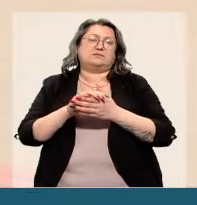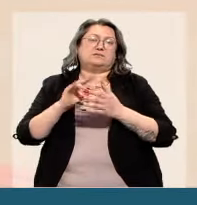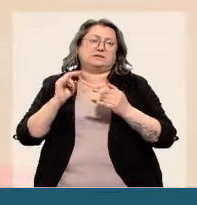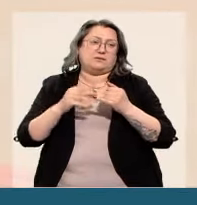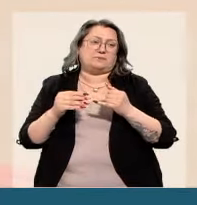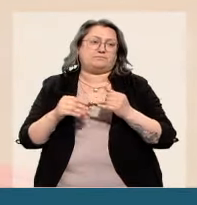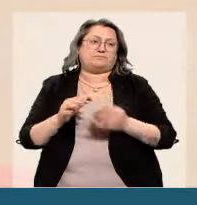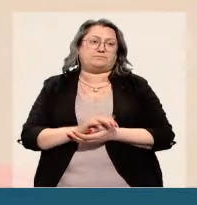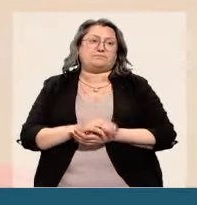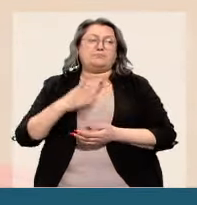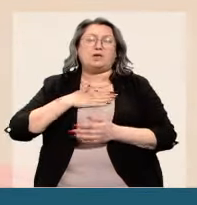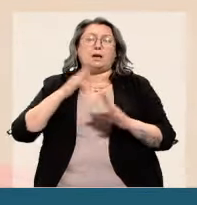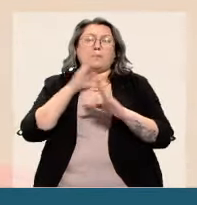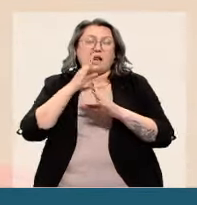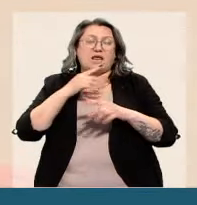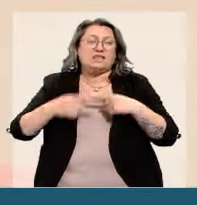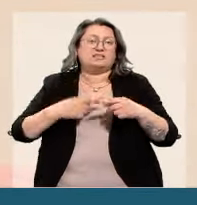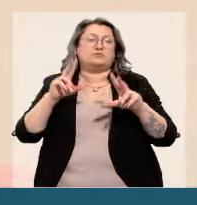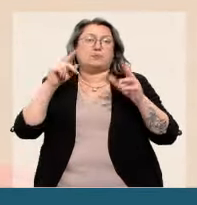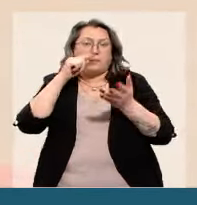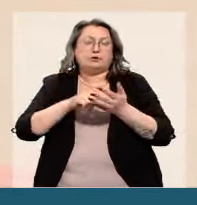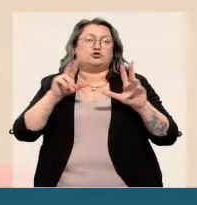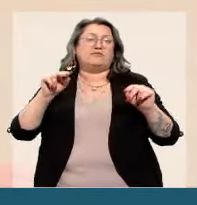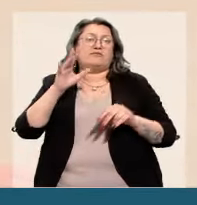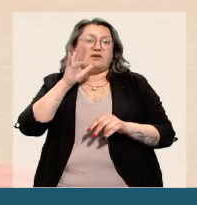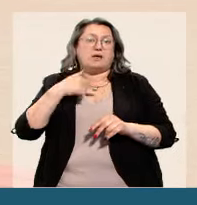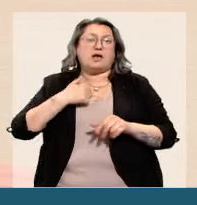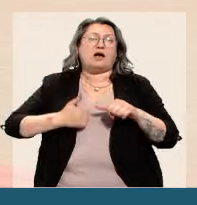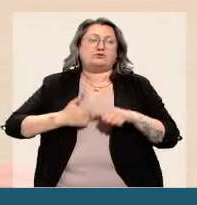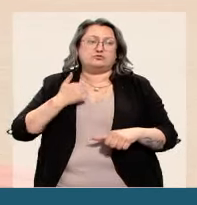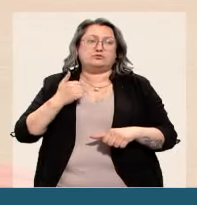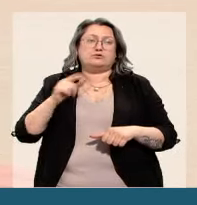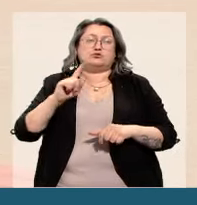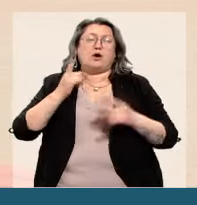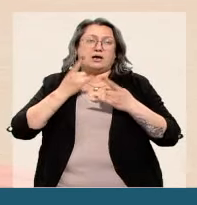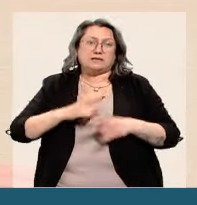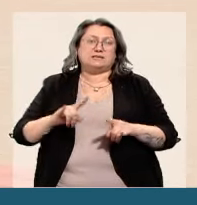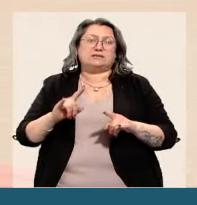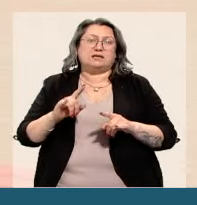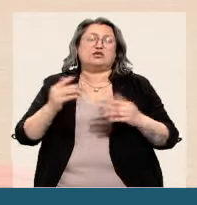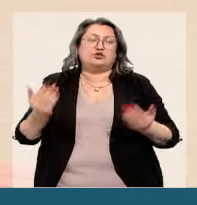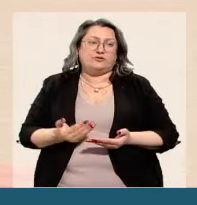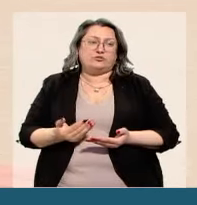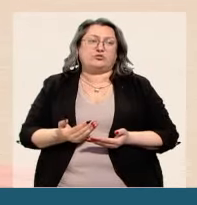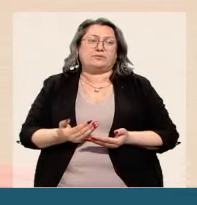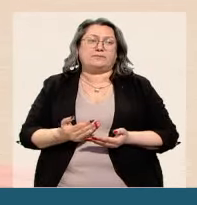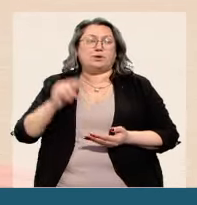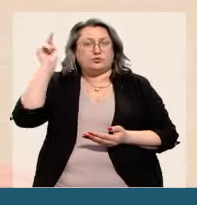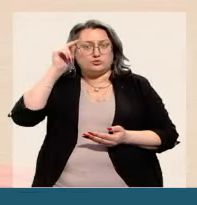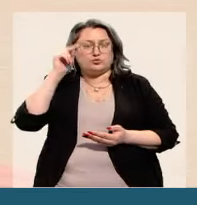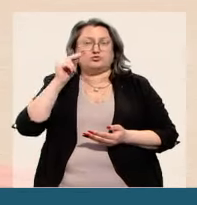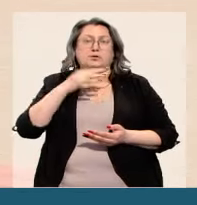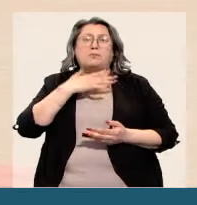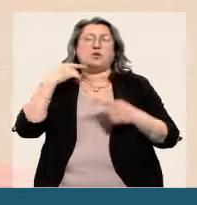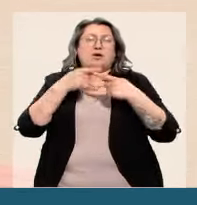На наше поколение выпало счастливое время. И я горжусь, что родился, живу, учусь